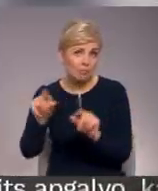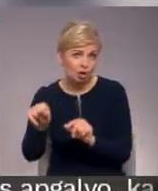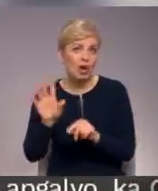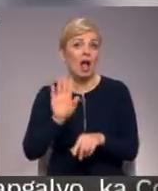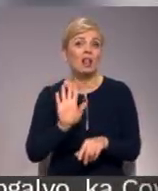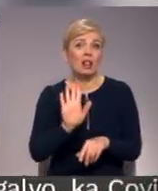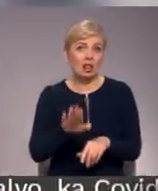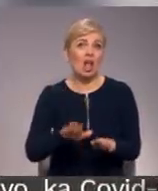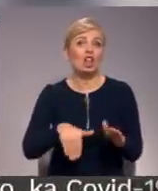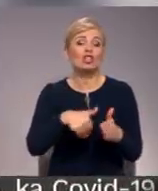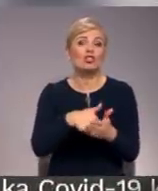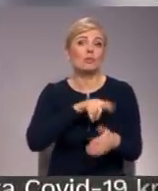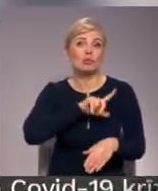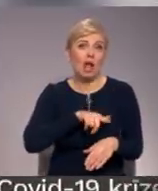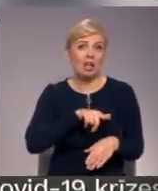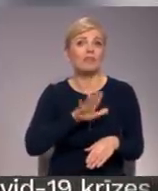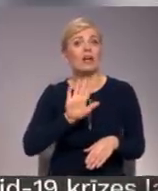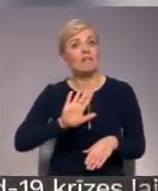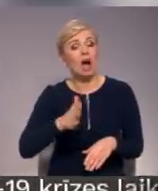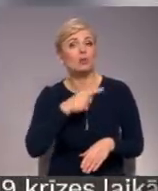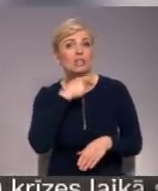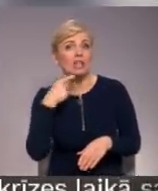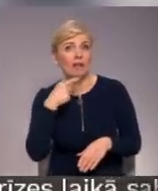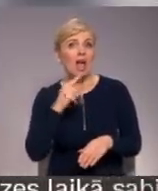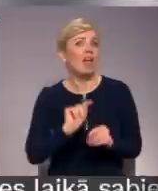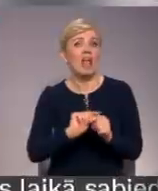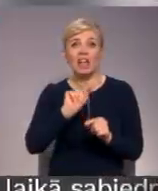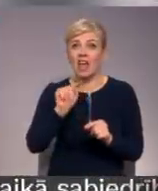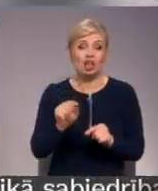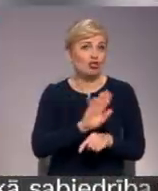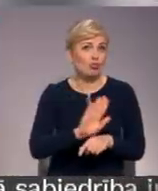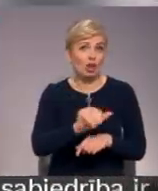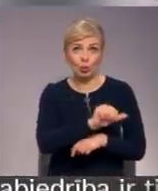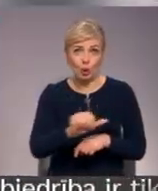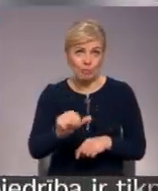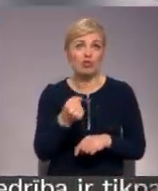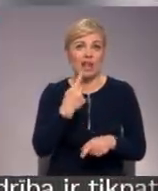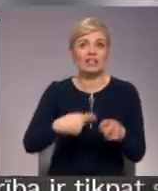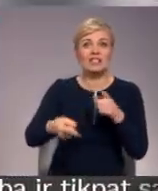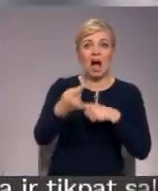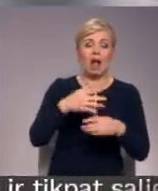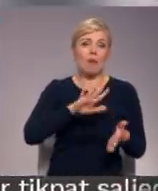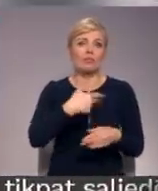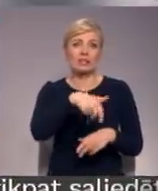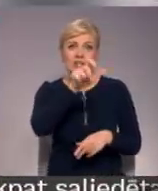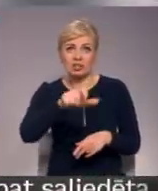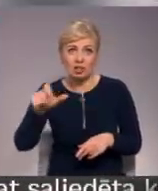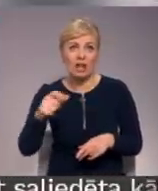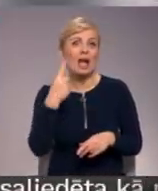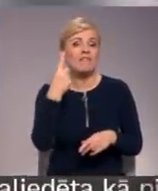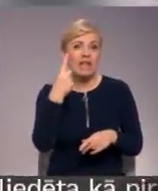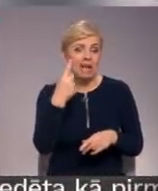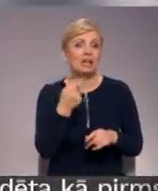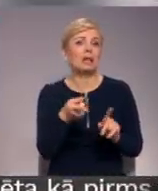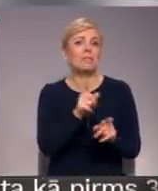nešķērsojot robežu nācies atgriezties aptuveni 30. Cilvēkiem. Vienīgie, kurus pārmaiņas pagaidām neskar, ir kravu pārvadātāji